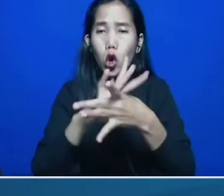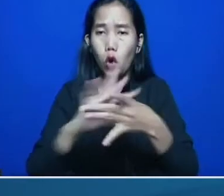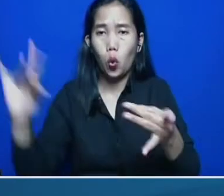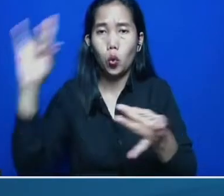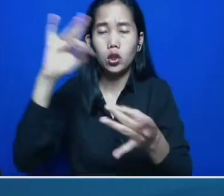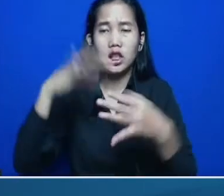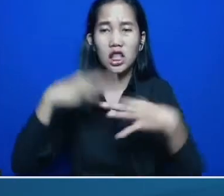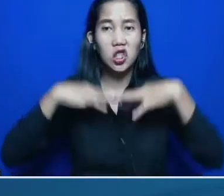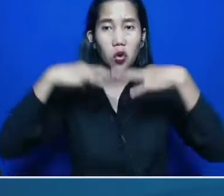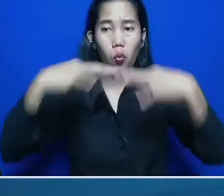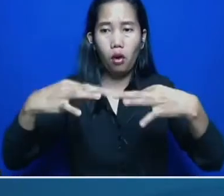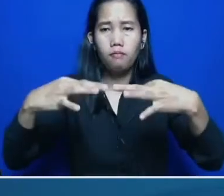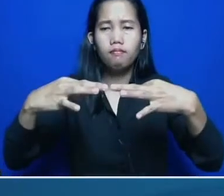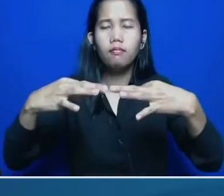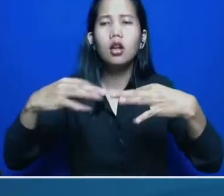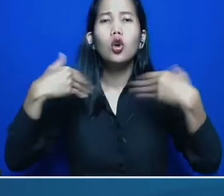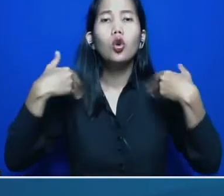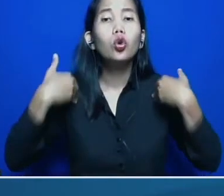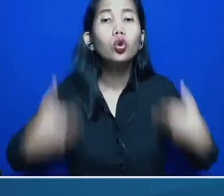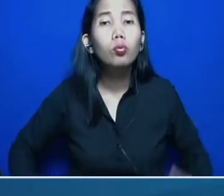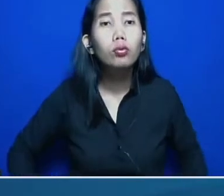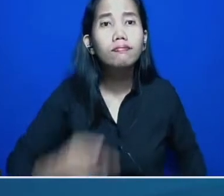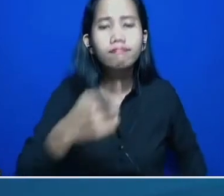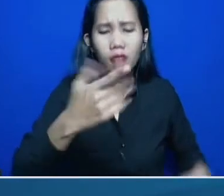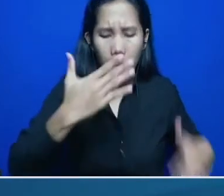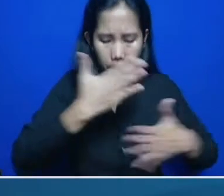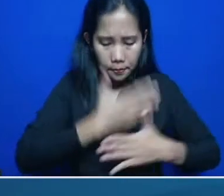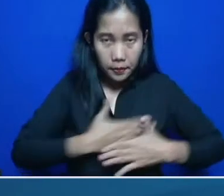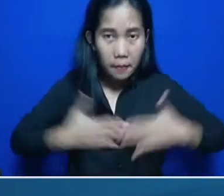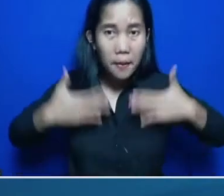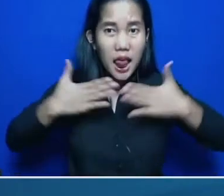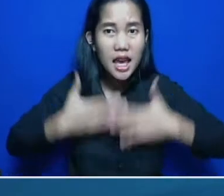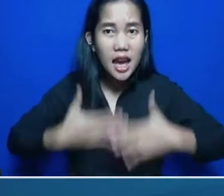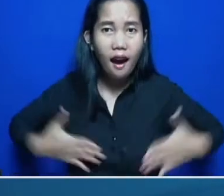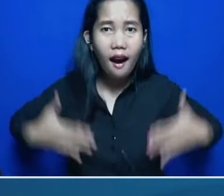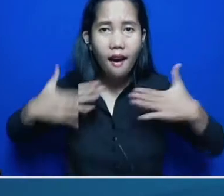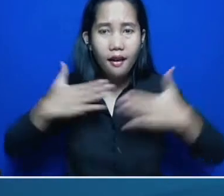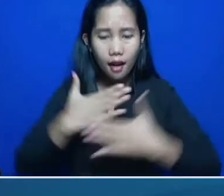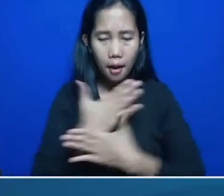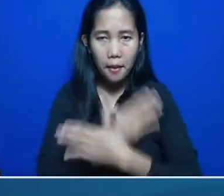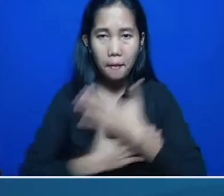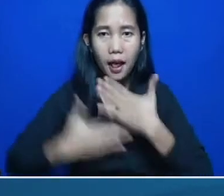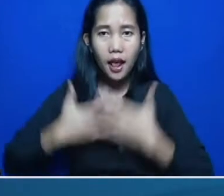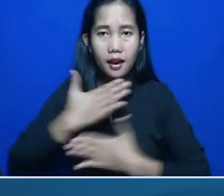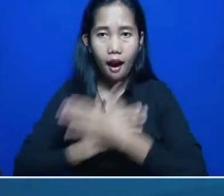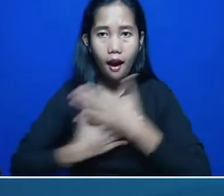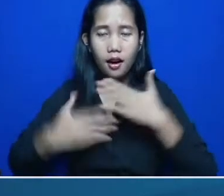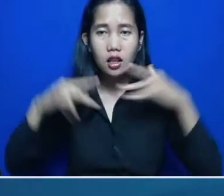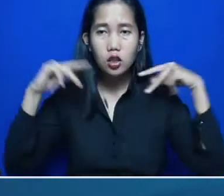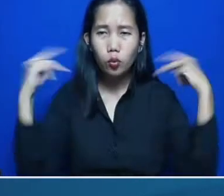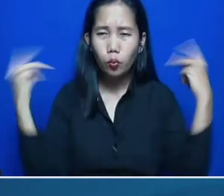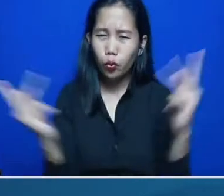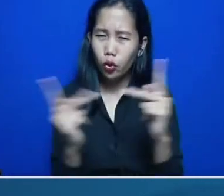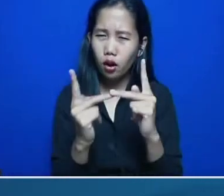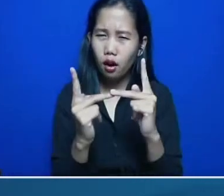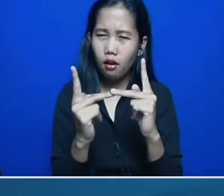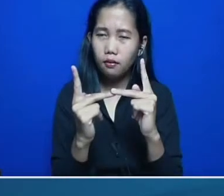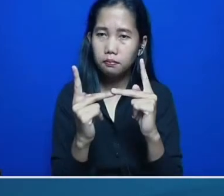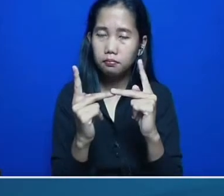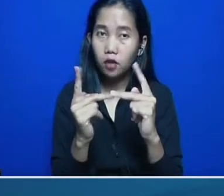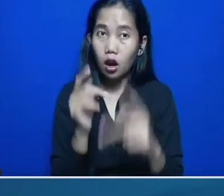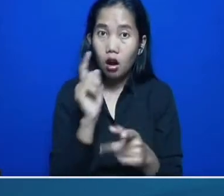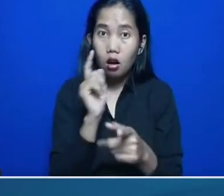dengan tak bercacat pada kedatangan Yesus Kristus Tuhan kita Kenapa